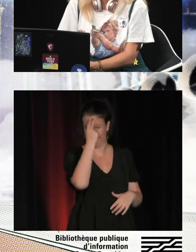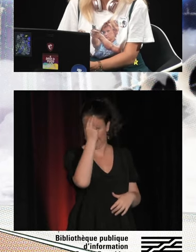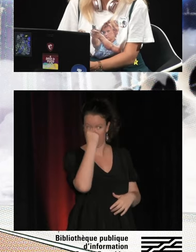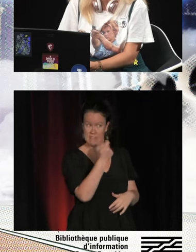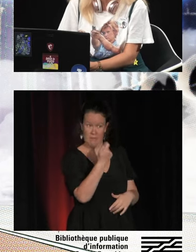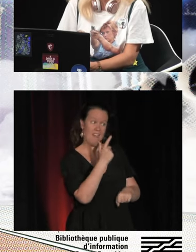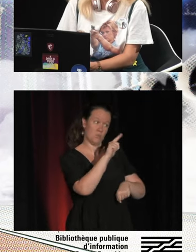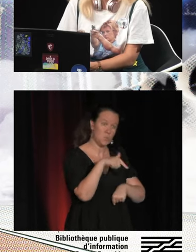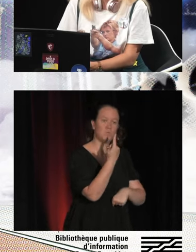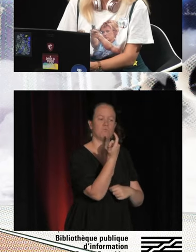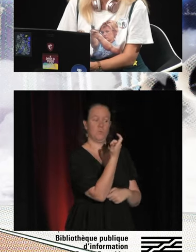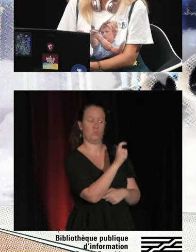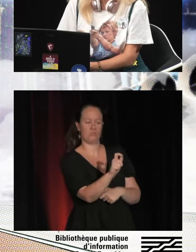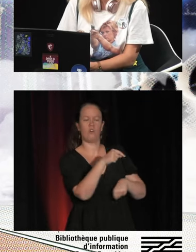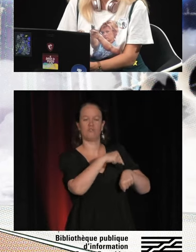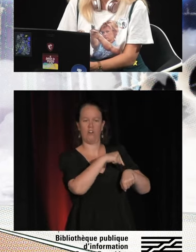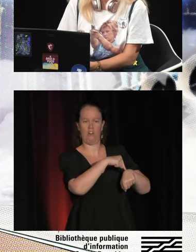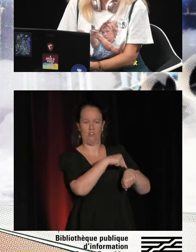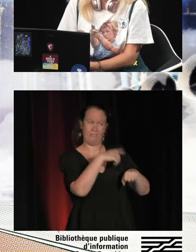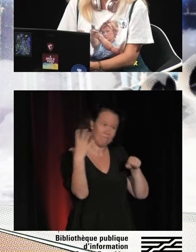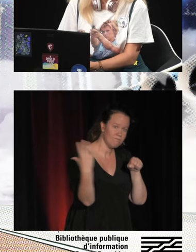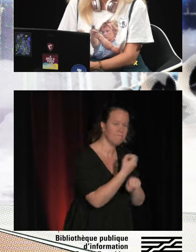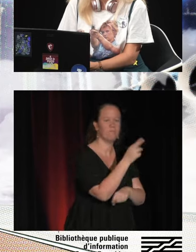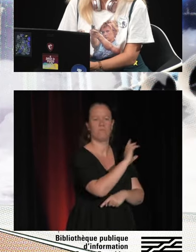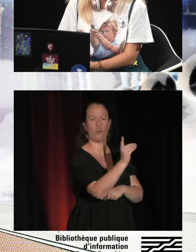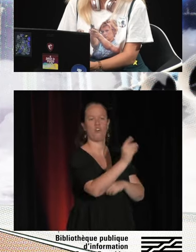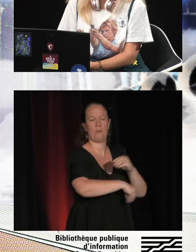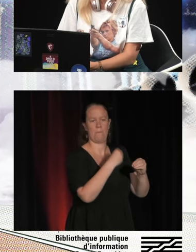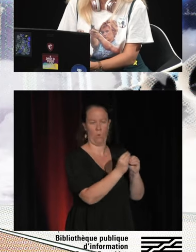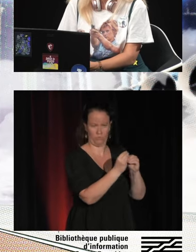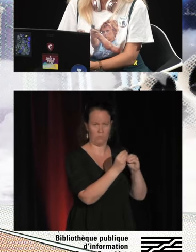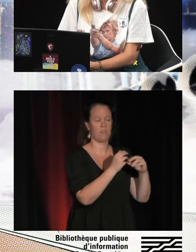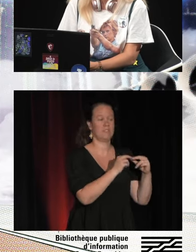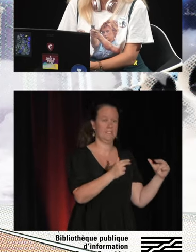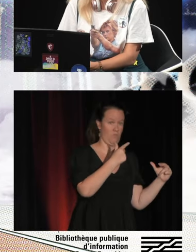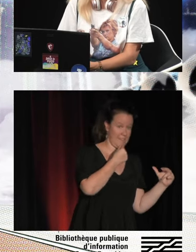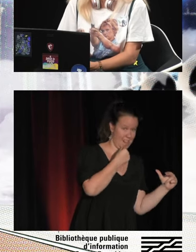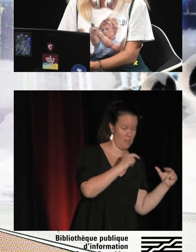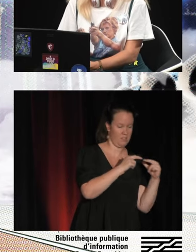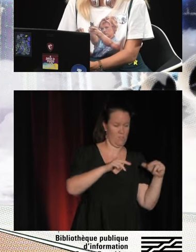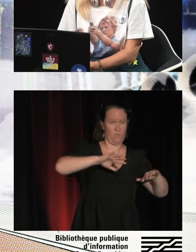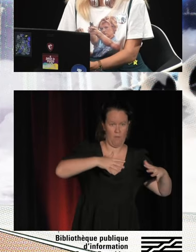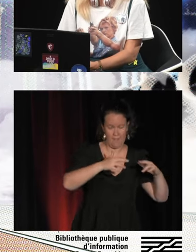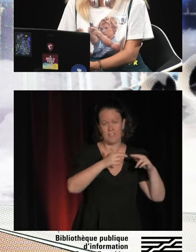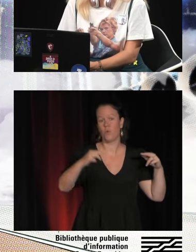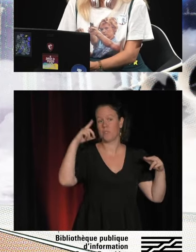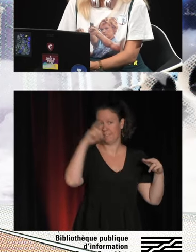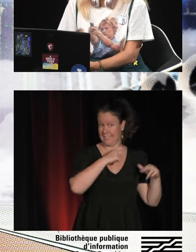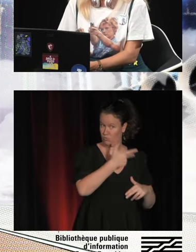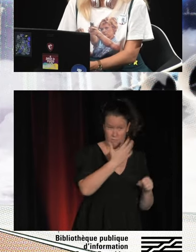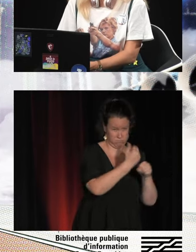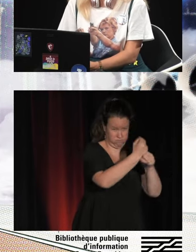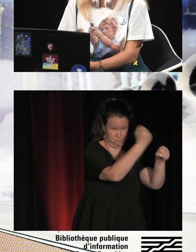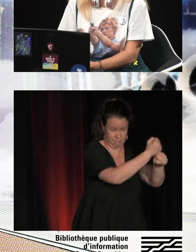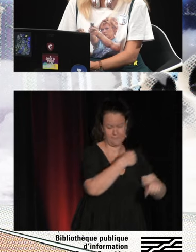heures sur le jeu Tintin, Nitzel a décroché le record du monde en mode facile, en mode moyen et en mode difficile. Sur Super